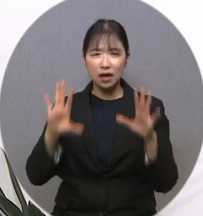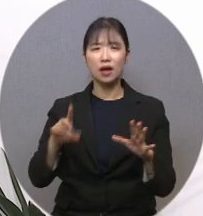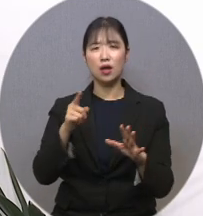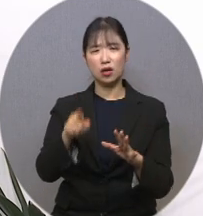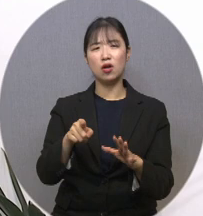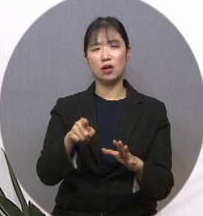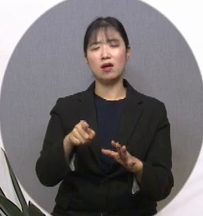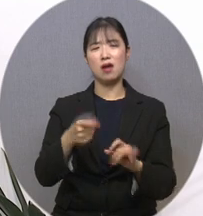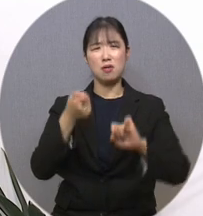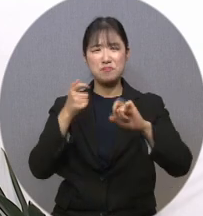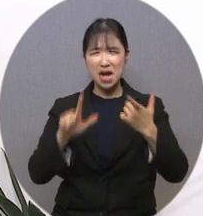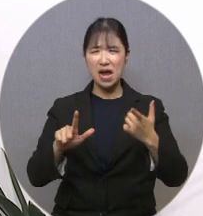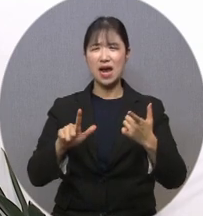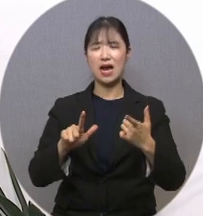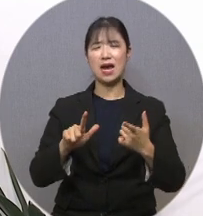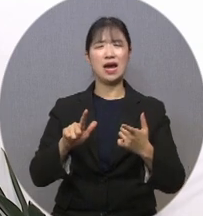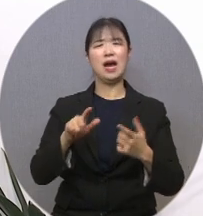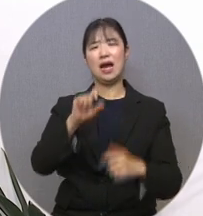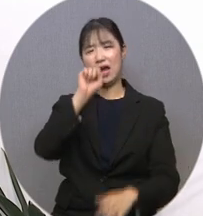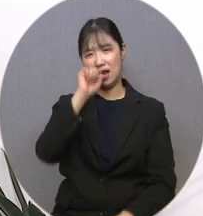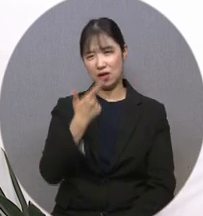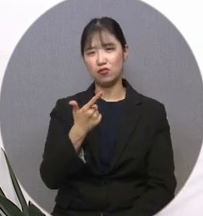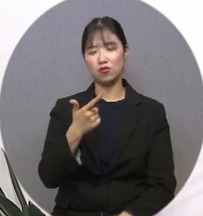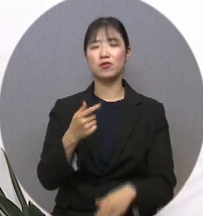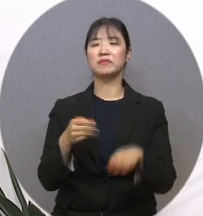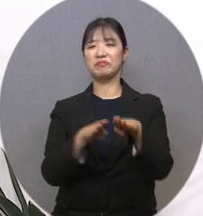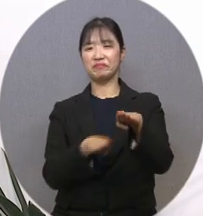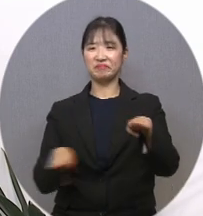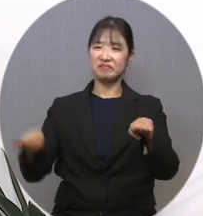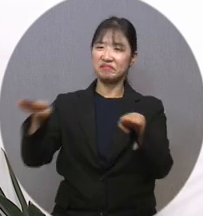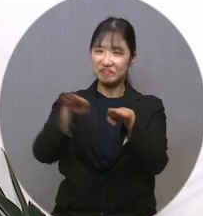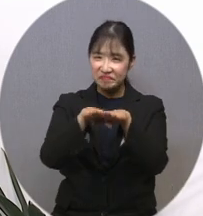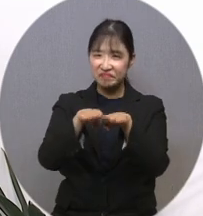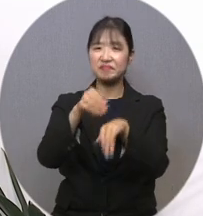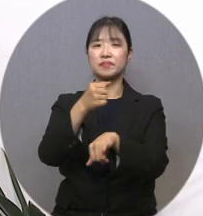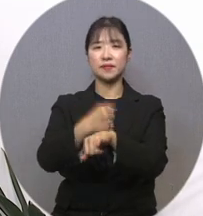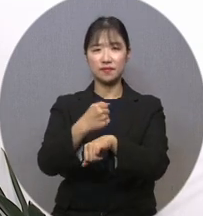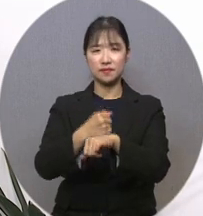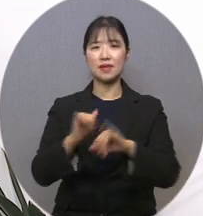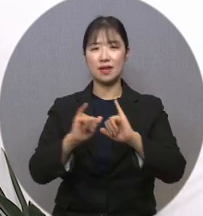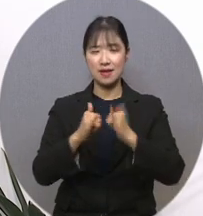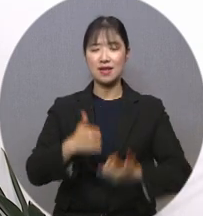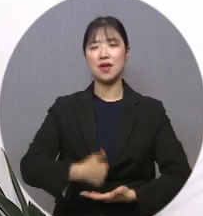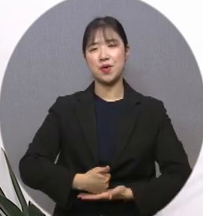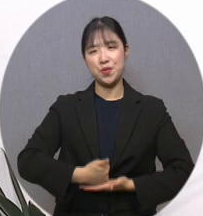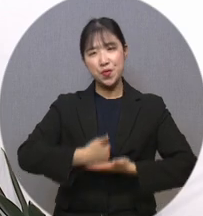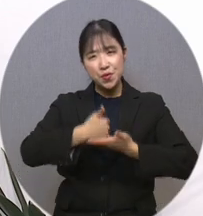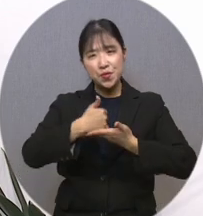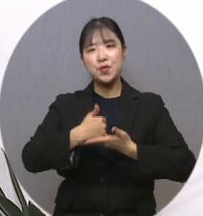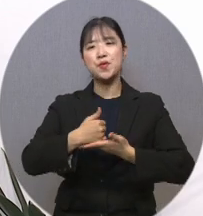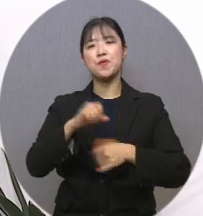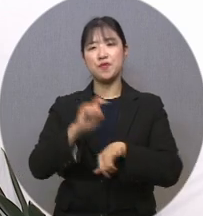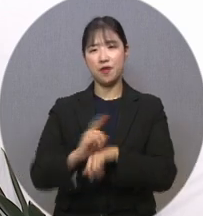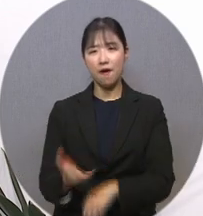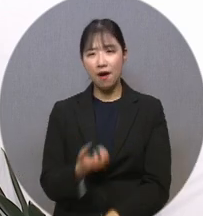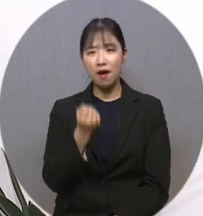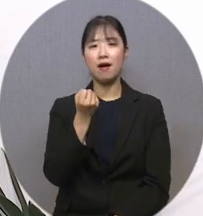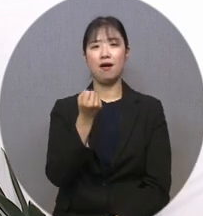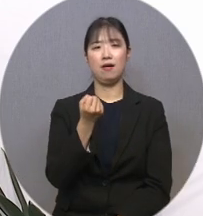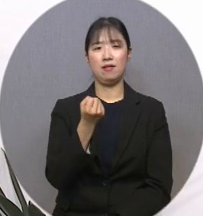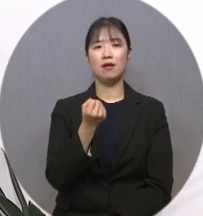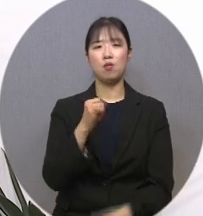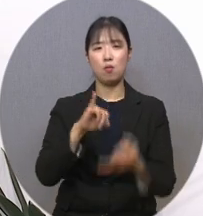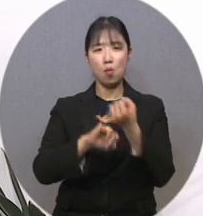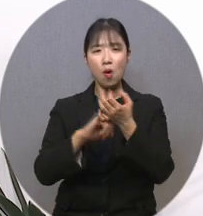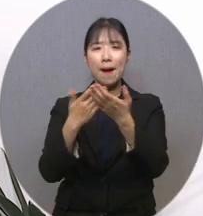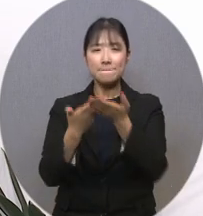부당한 차이를 없애고 메꾸고 그리고 좀 더 인간의 존엄성을 유지하면서